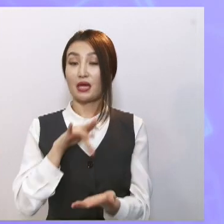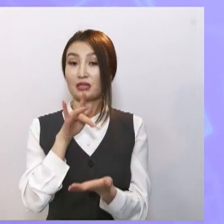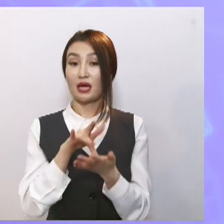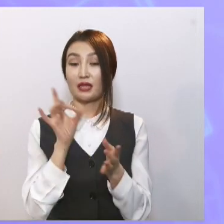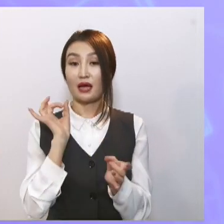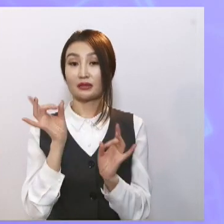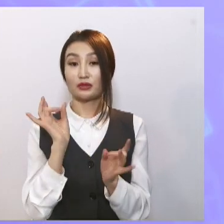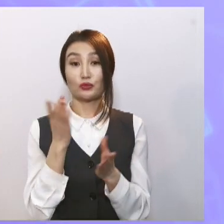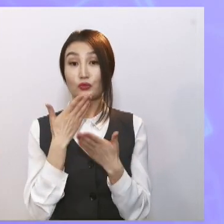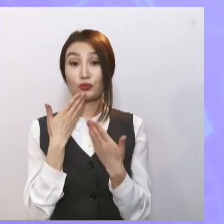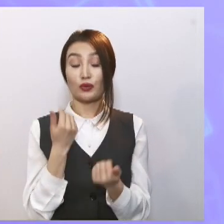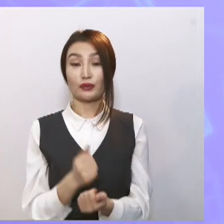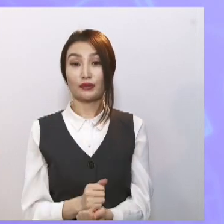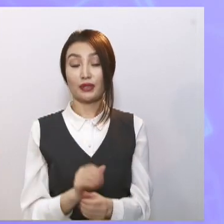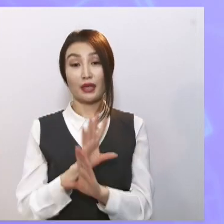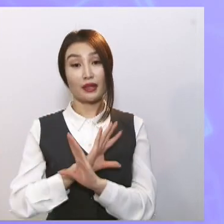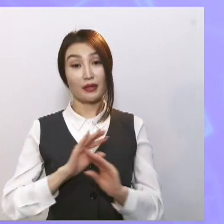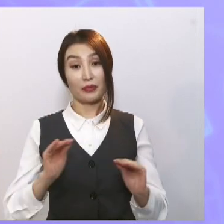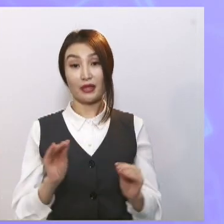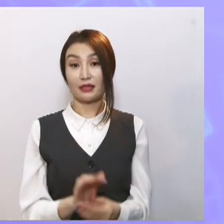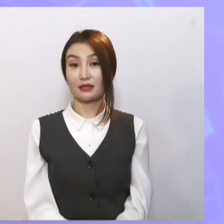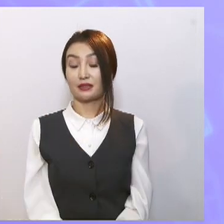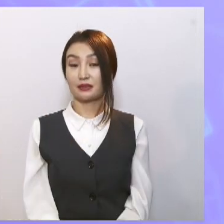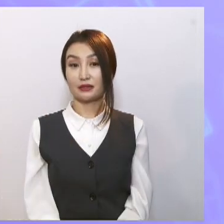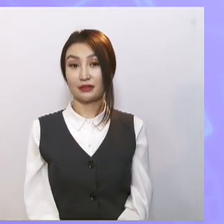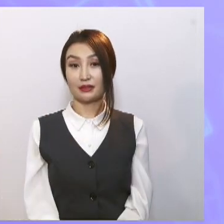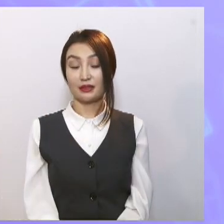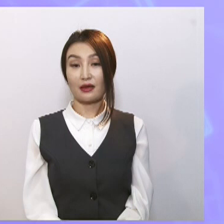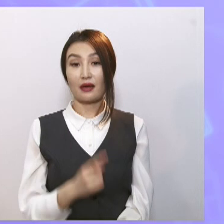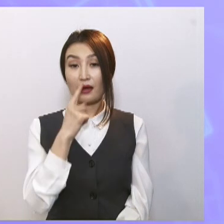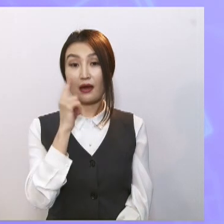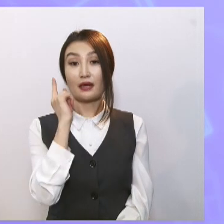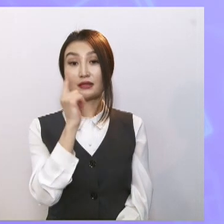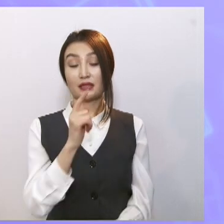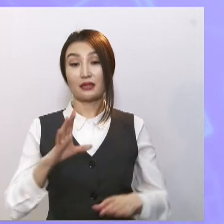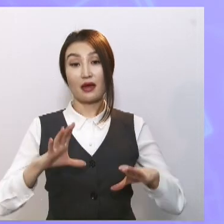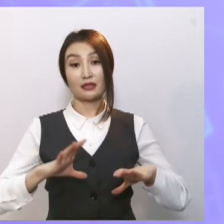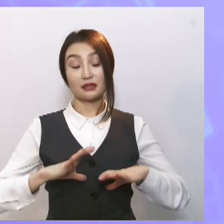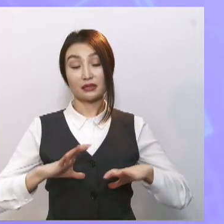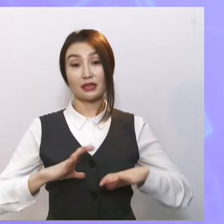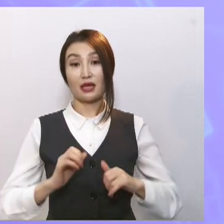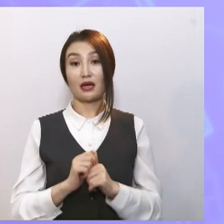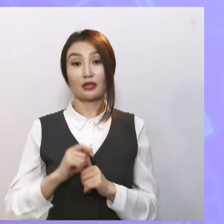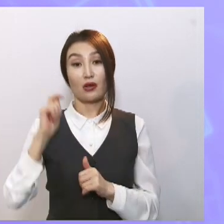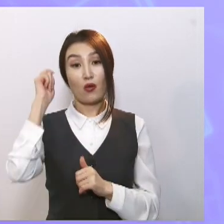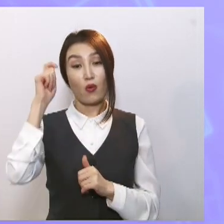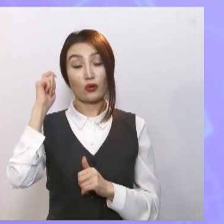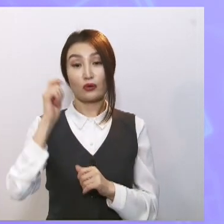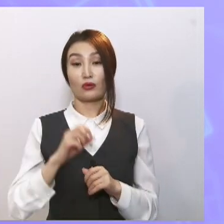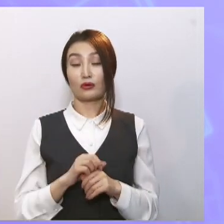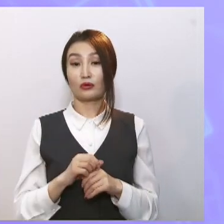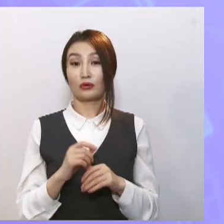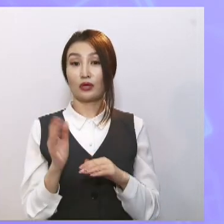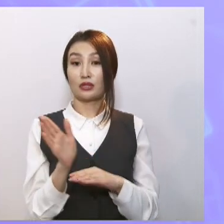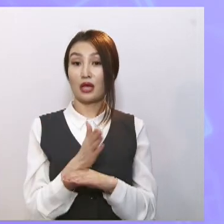Шаардагыдай ызы-чуу жок. Тып-тынч. Ары жакта жылкылар, койлор жайылып